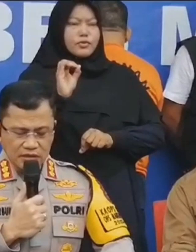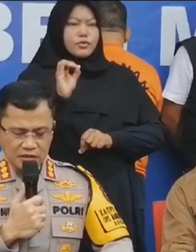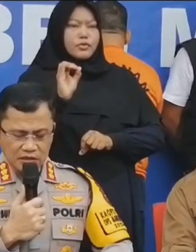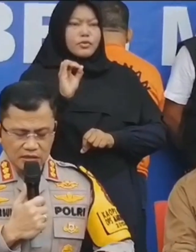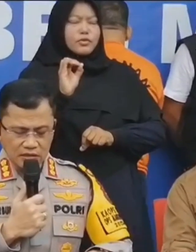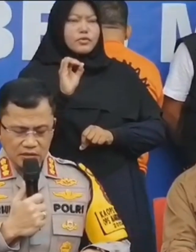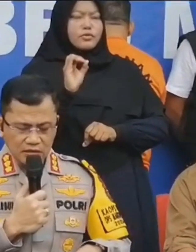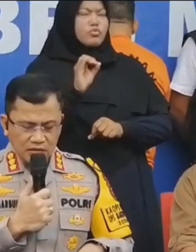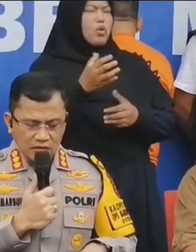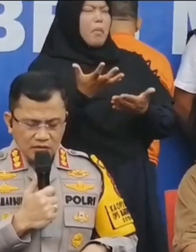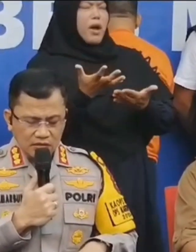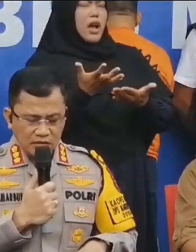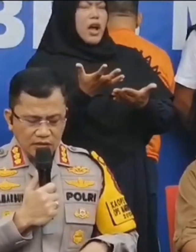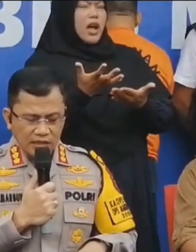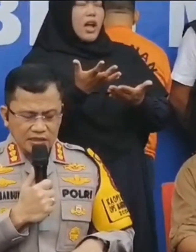jenis